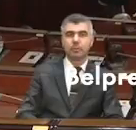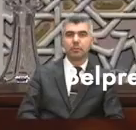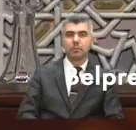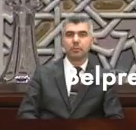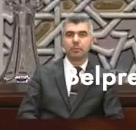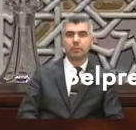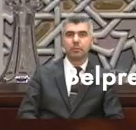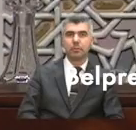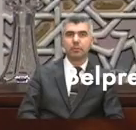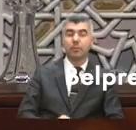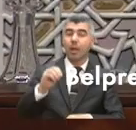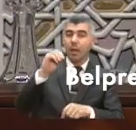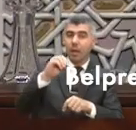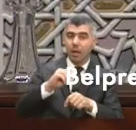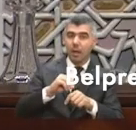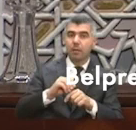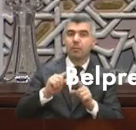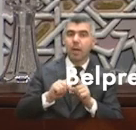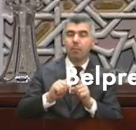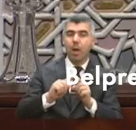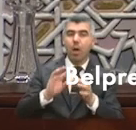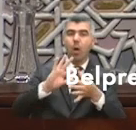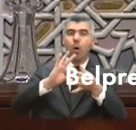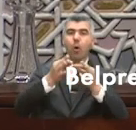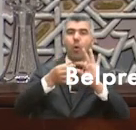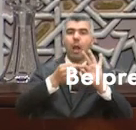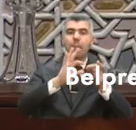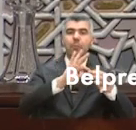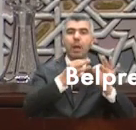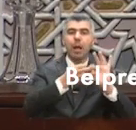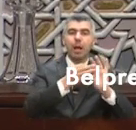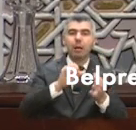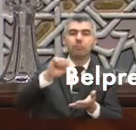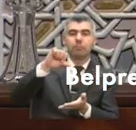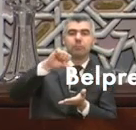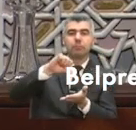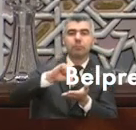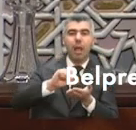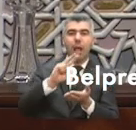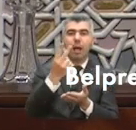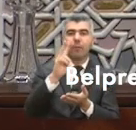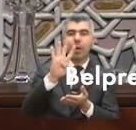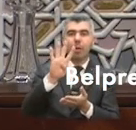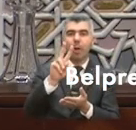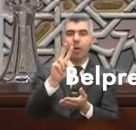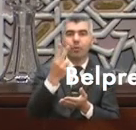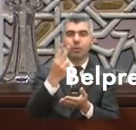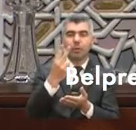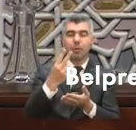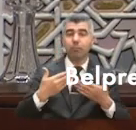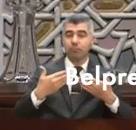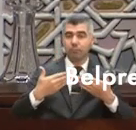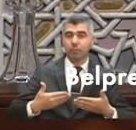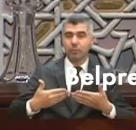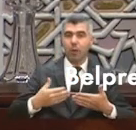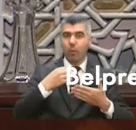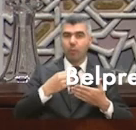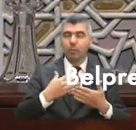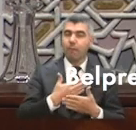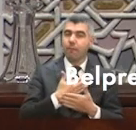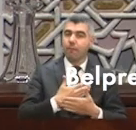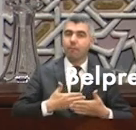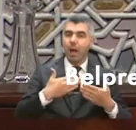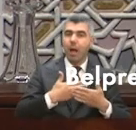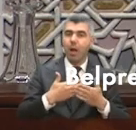الى تاهله الى الالعاب الاولمبيه المقبله 2024 يسعدني بهذه المناسبه